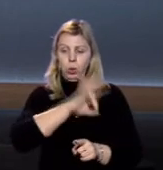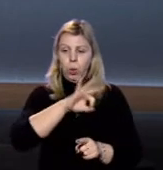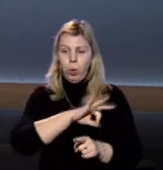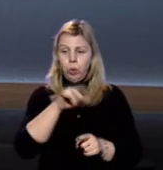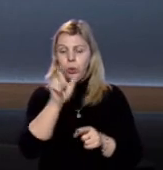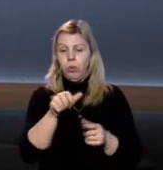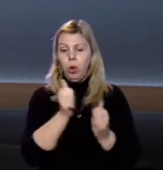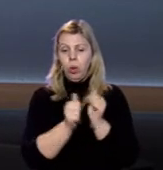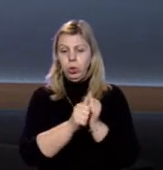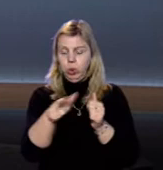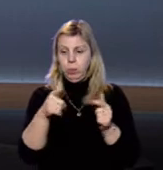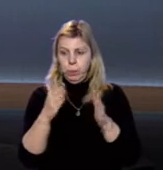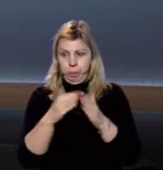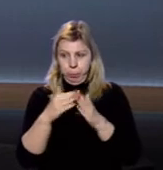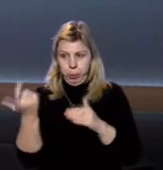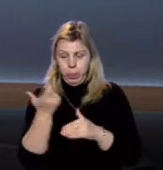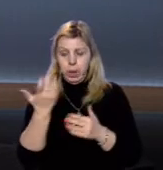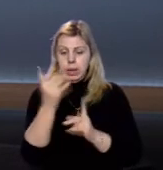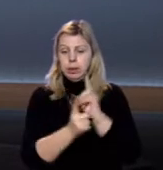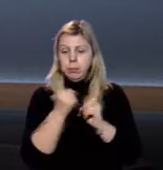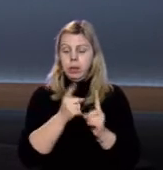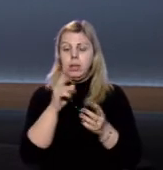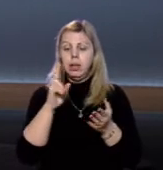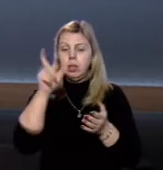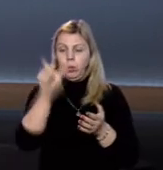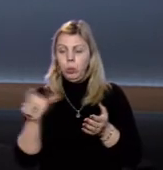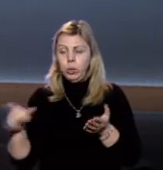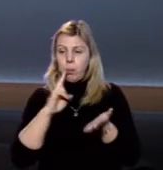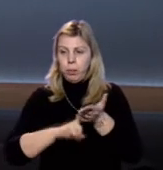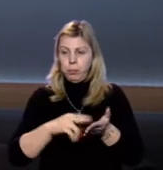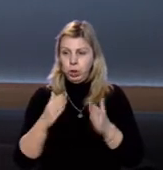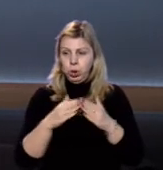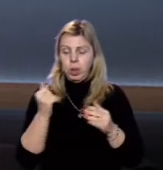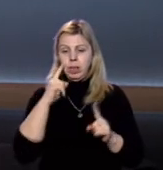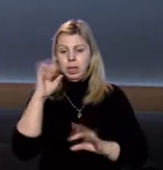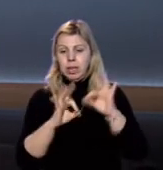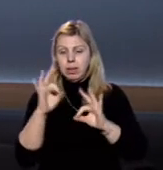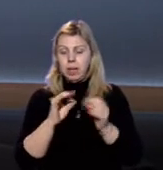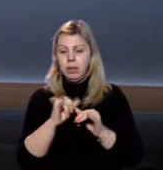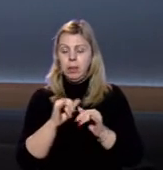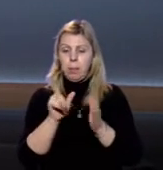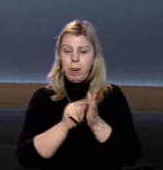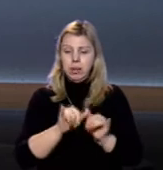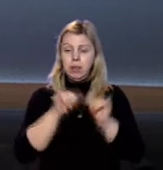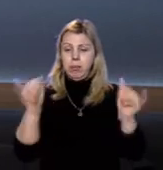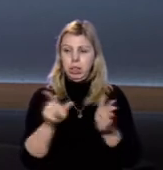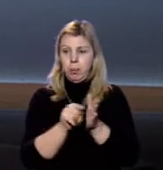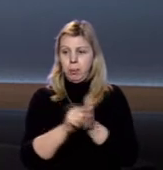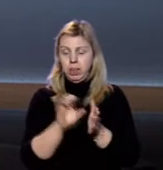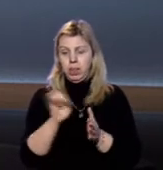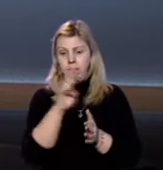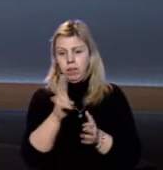у кожному домогосподарстві, наскільки змінюється кількість членів сім'ї, чи індексація пенсії, збільшення пенсії або ж інших